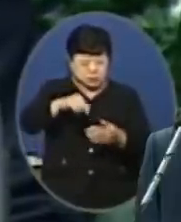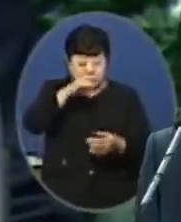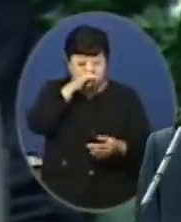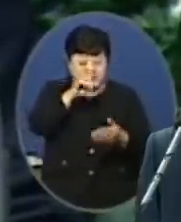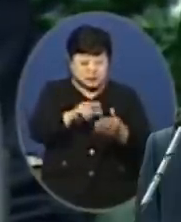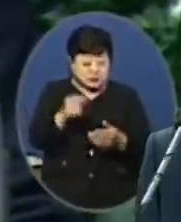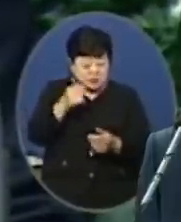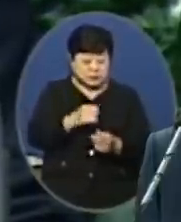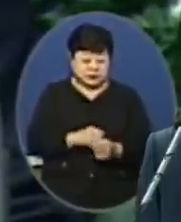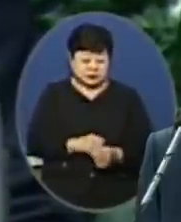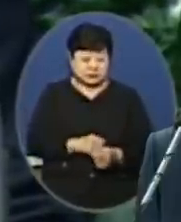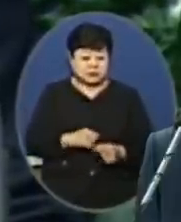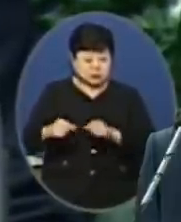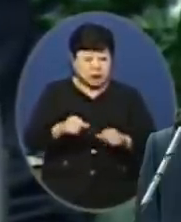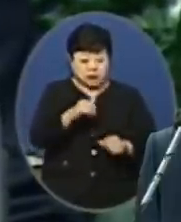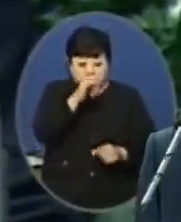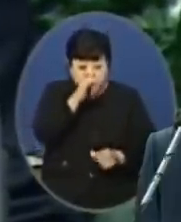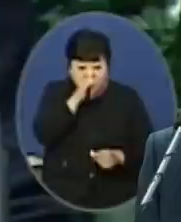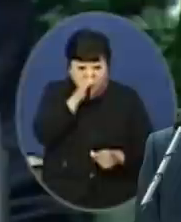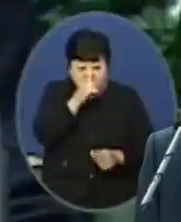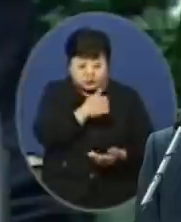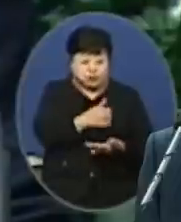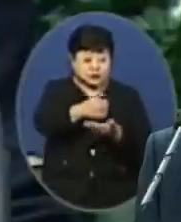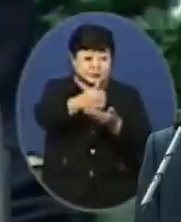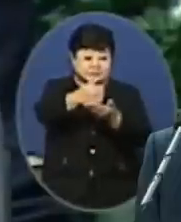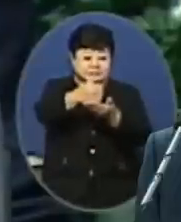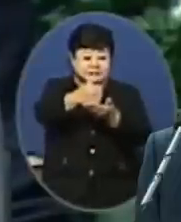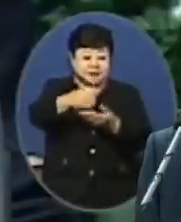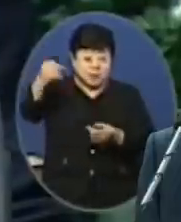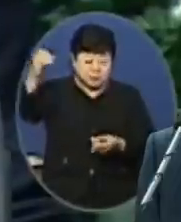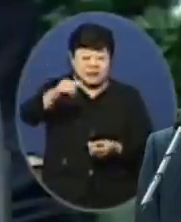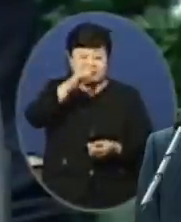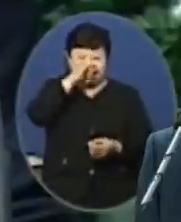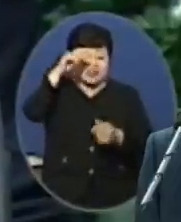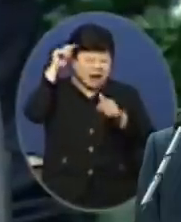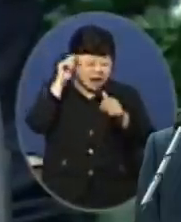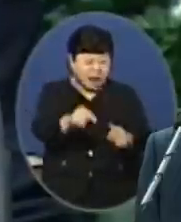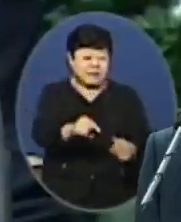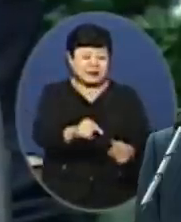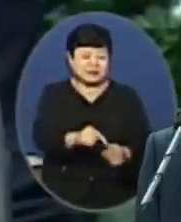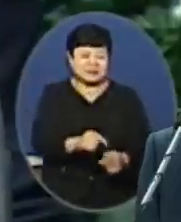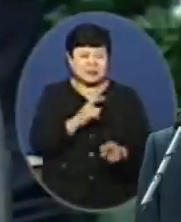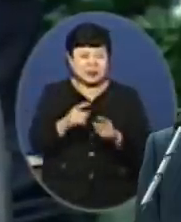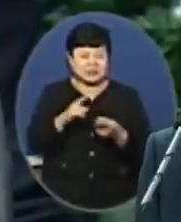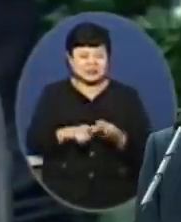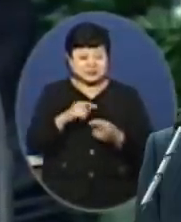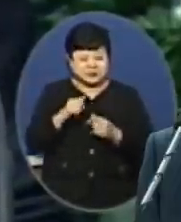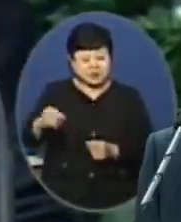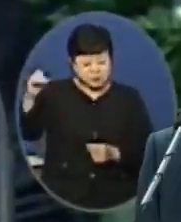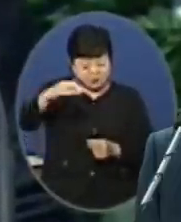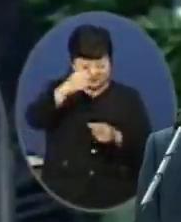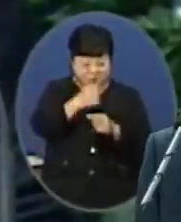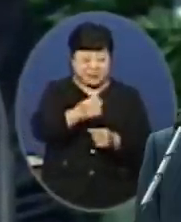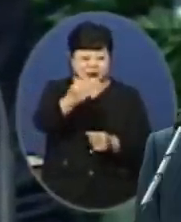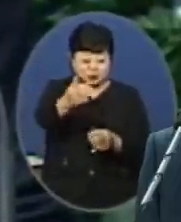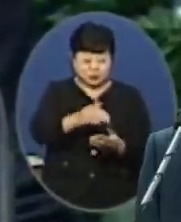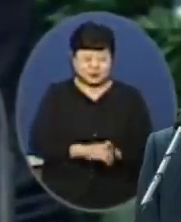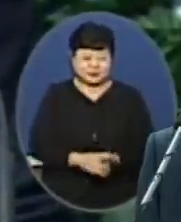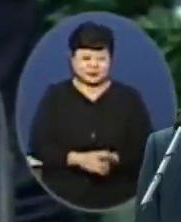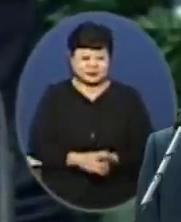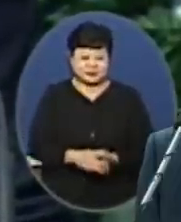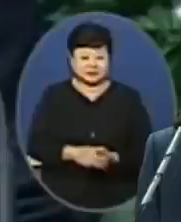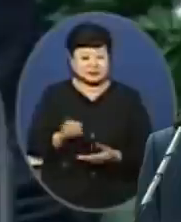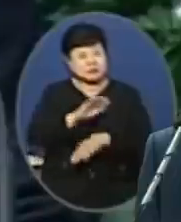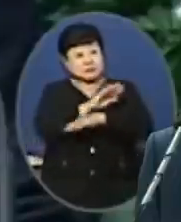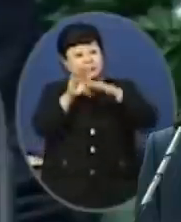때 성령은 운행하고 계실 때 주님이 빛이 있으라고 말하며 그 말씀을 따라서 빛을 만드는 것입니다.